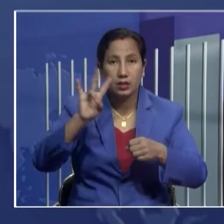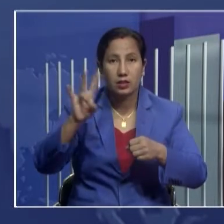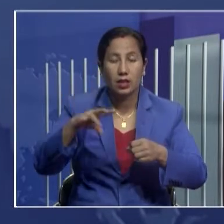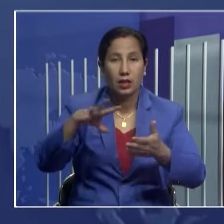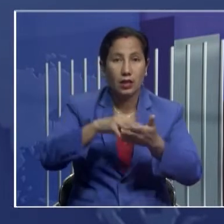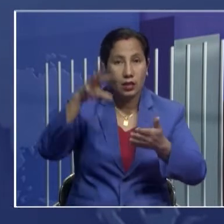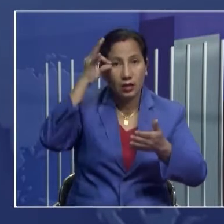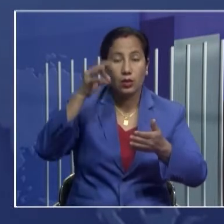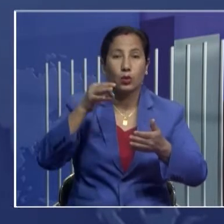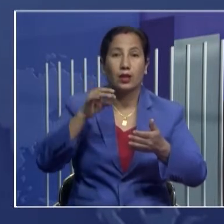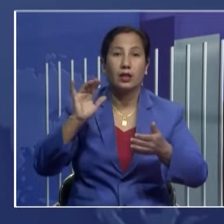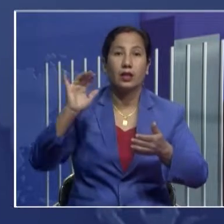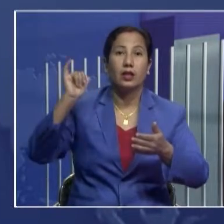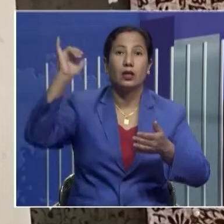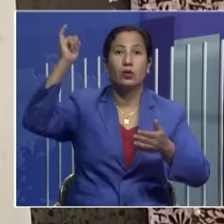ड्युटी पुगेको छ।